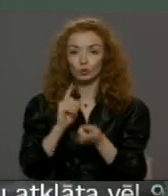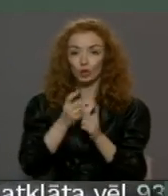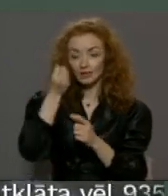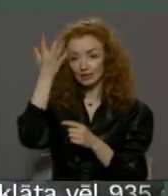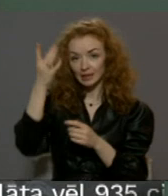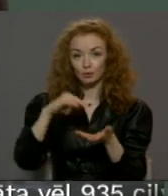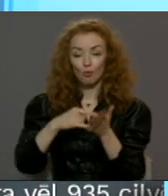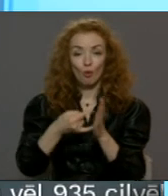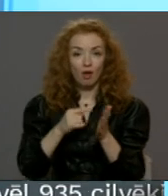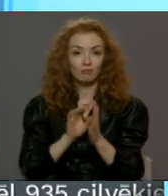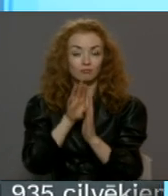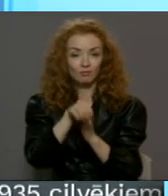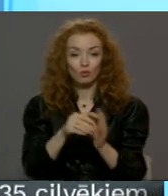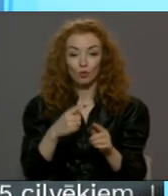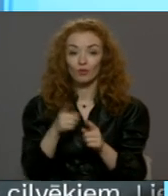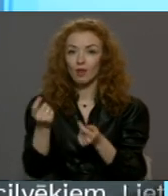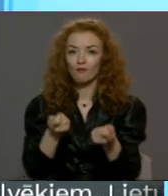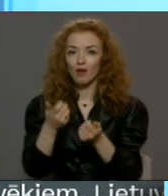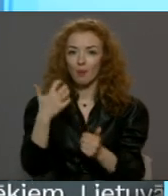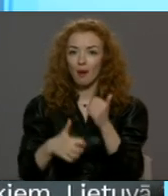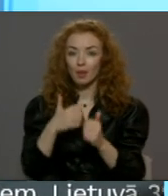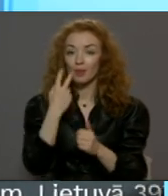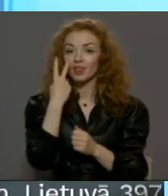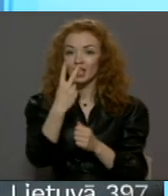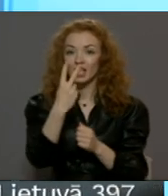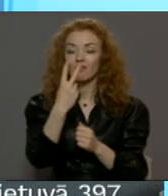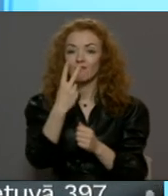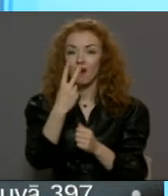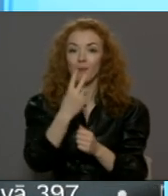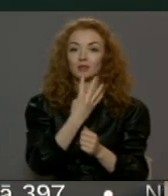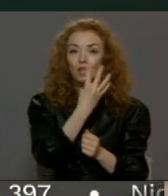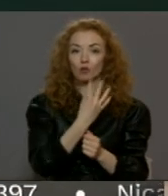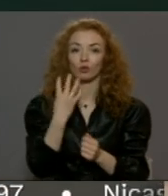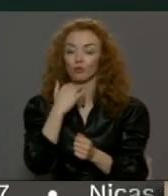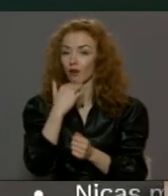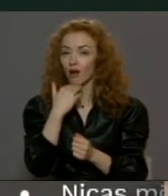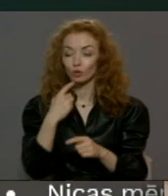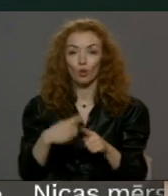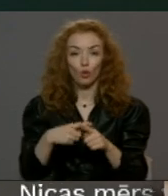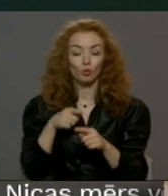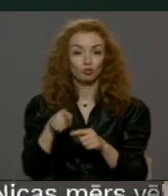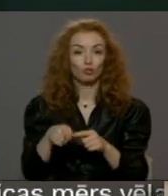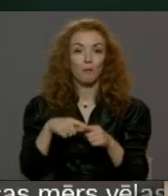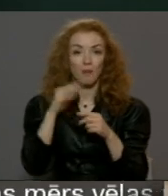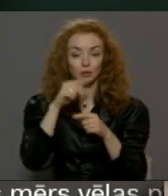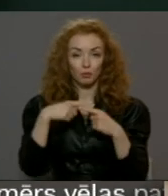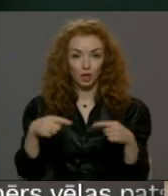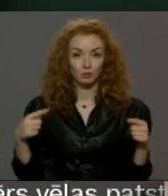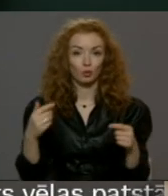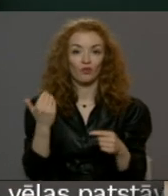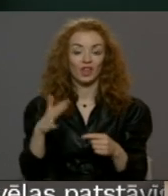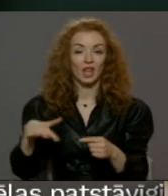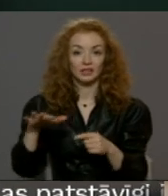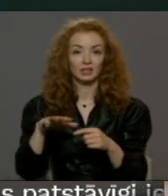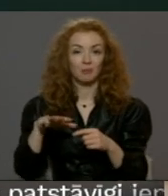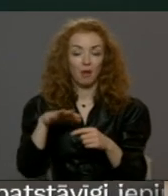projektā Mācītspēks un šobrīd vada matemātiku divām paralēlajām 4. Klasēm. Eksaktos priekšmetus skolēniem viņas ģimenē